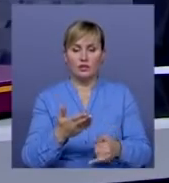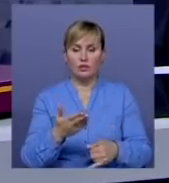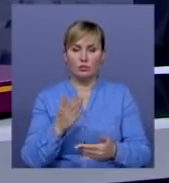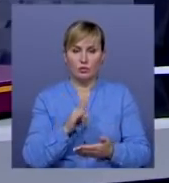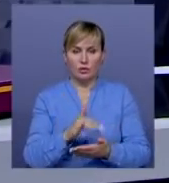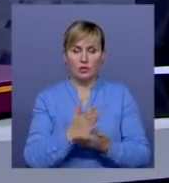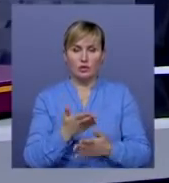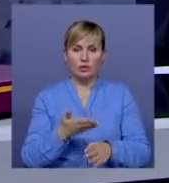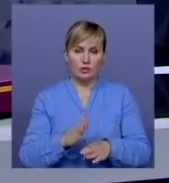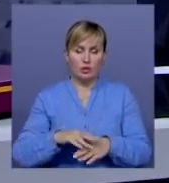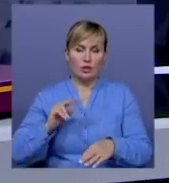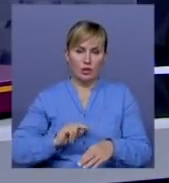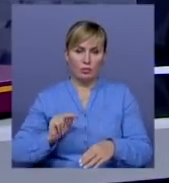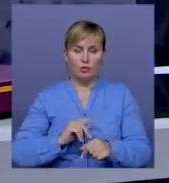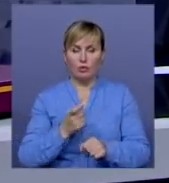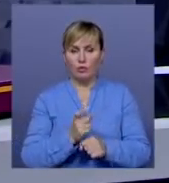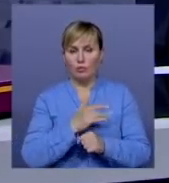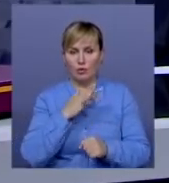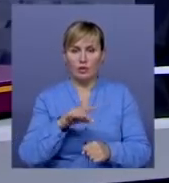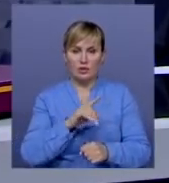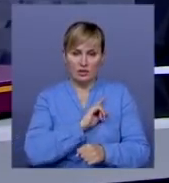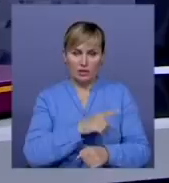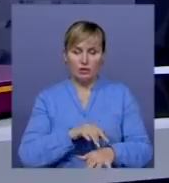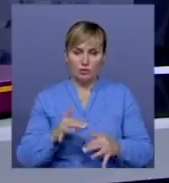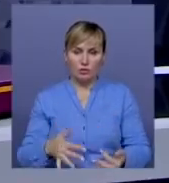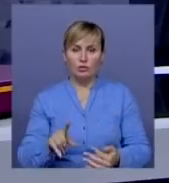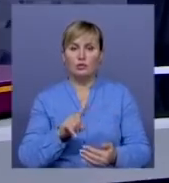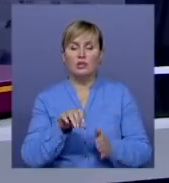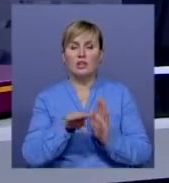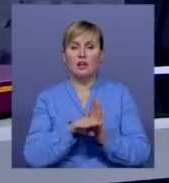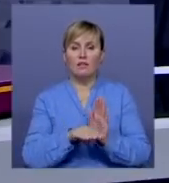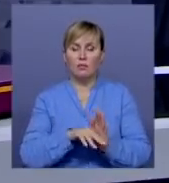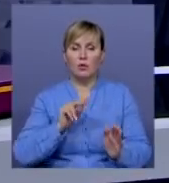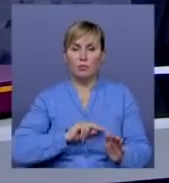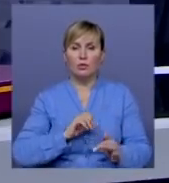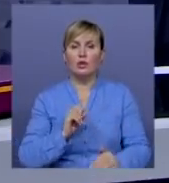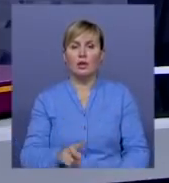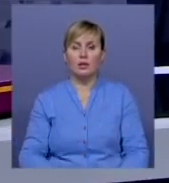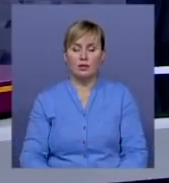серьезную нагрузку, работаете сверхурочно, сильно устаете, и что с графиком работы?